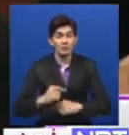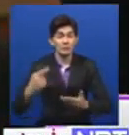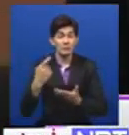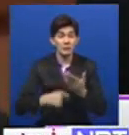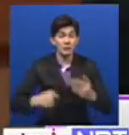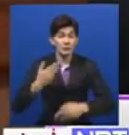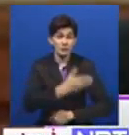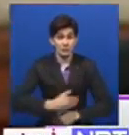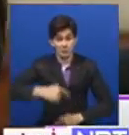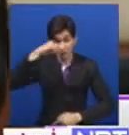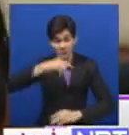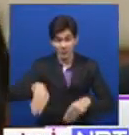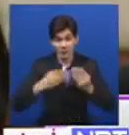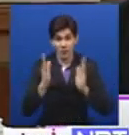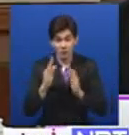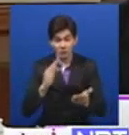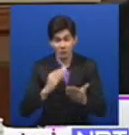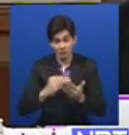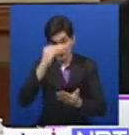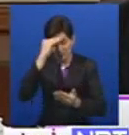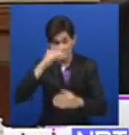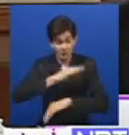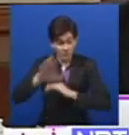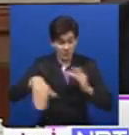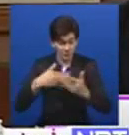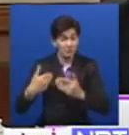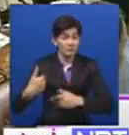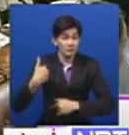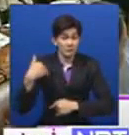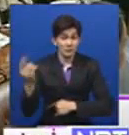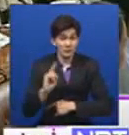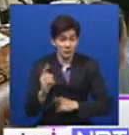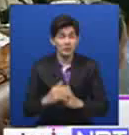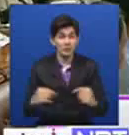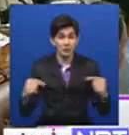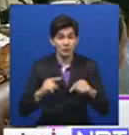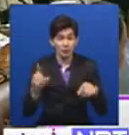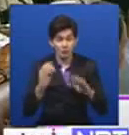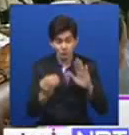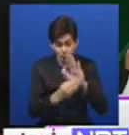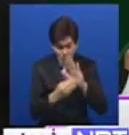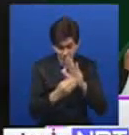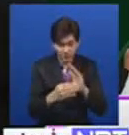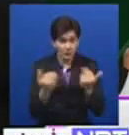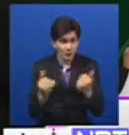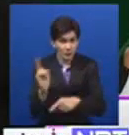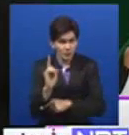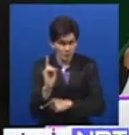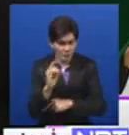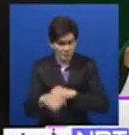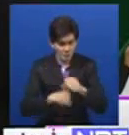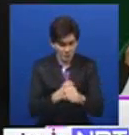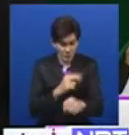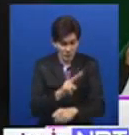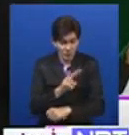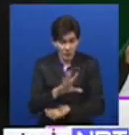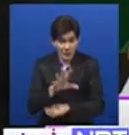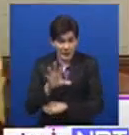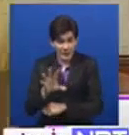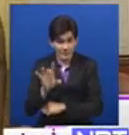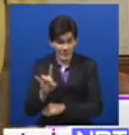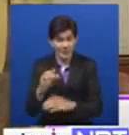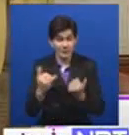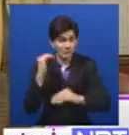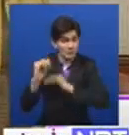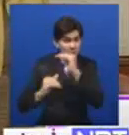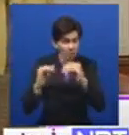ภาพไทยสำหรับบุคลากรด้านสุขภาพนำร่องบุคลากรเขต13กรุงเทพมหานครโดยในปี2558จะ